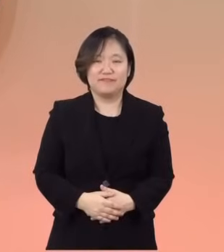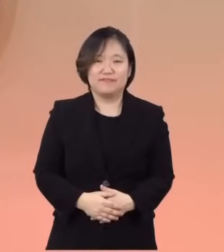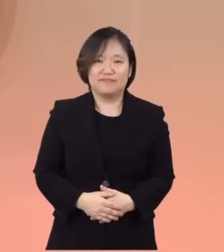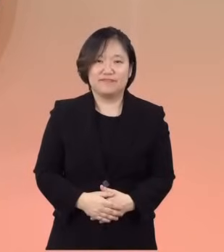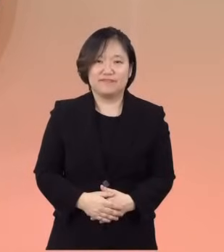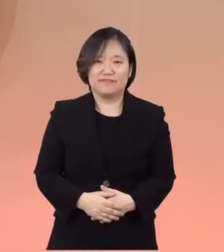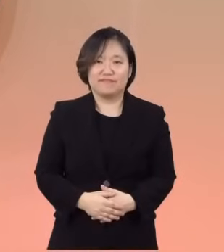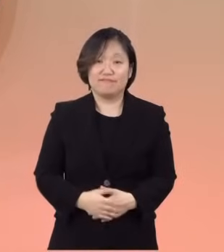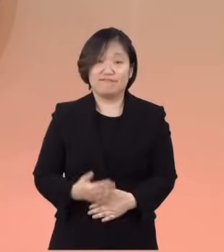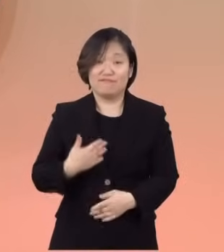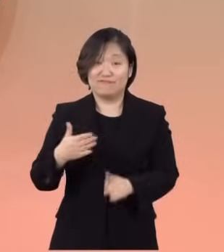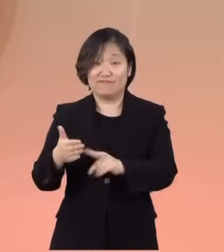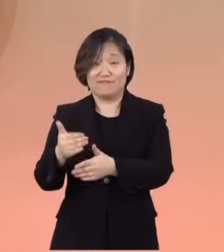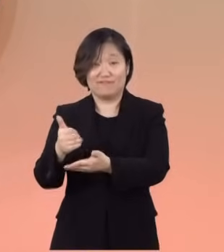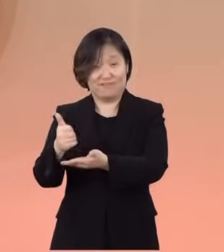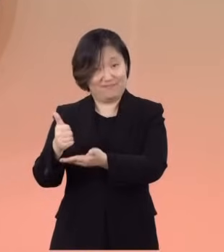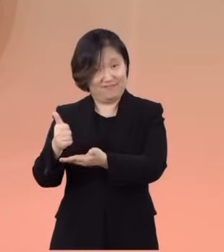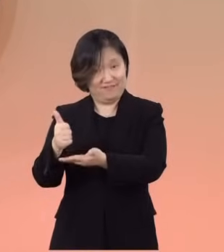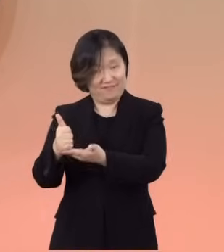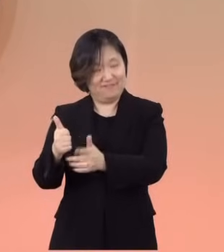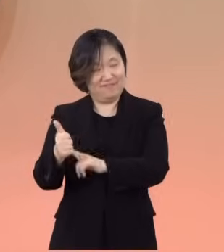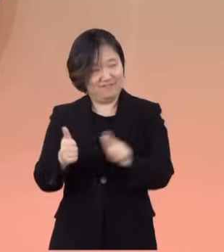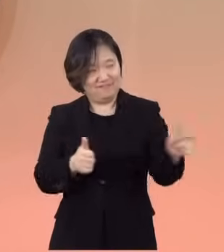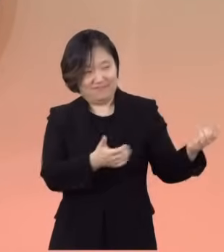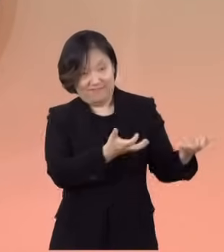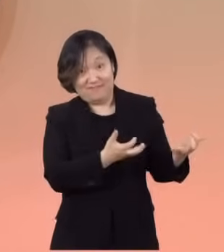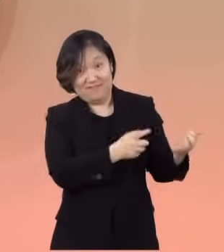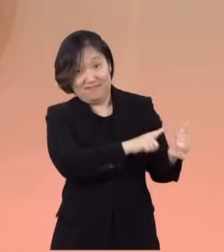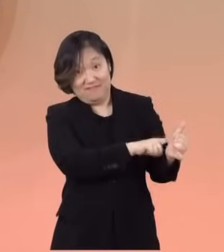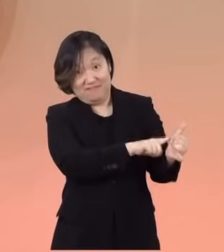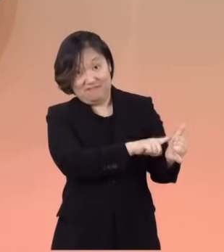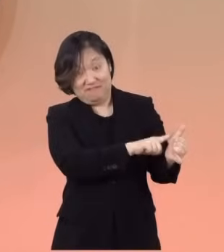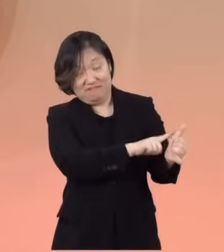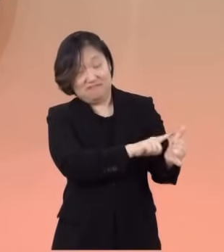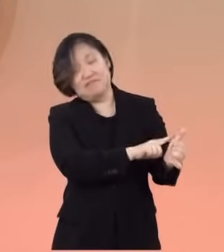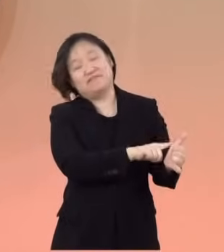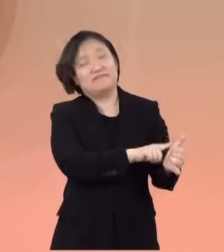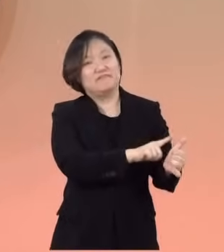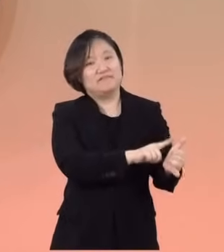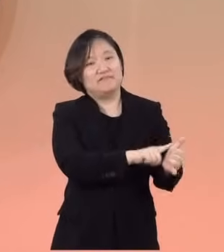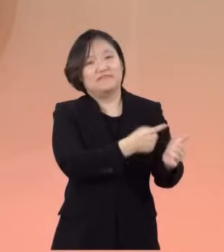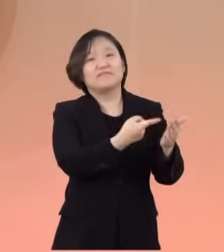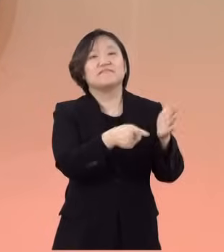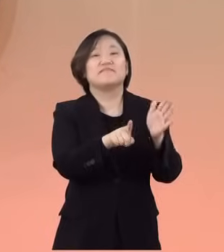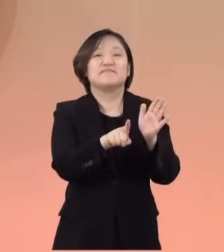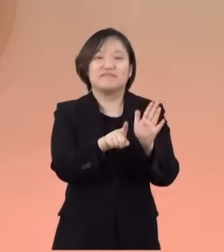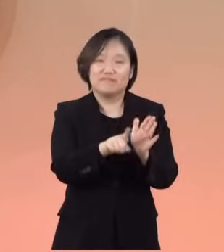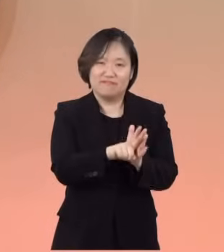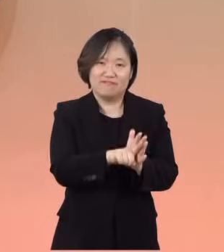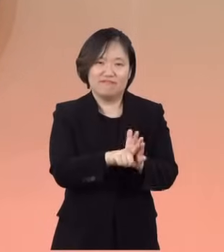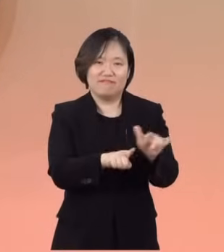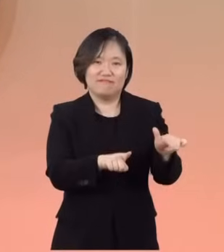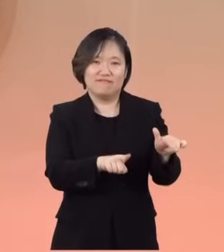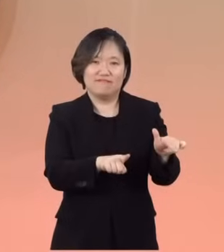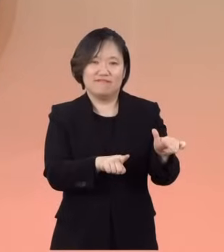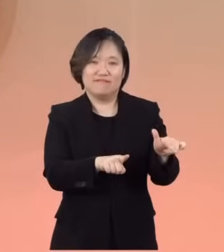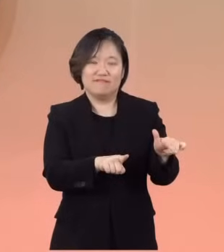부처님께서 그 공양을 준비한 그 인색했던 을 위해서